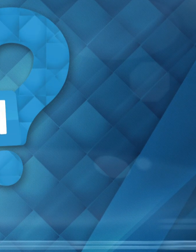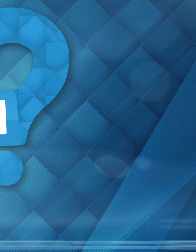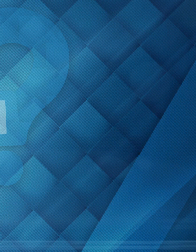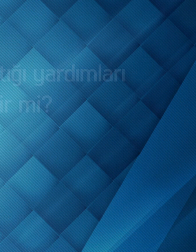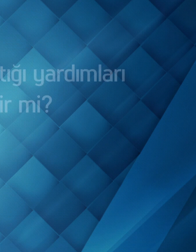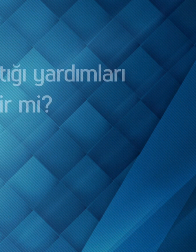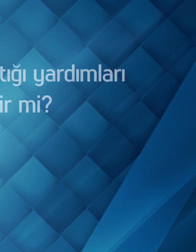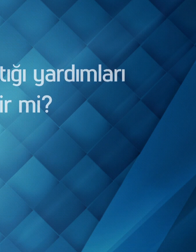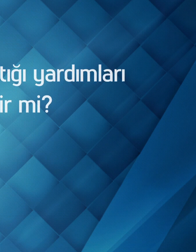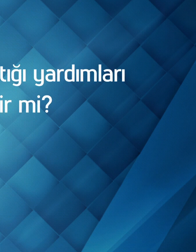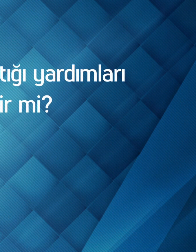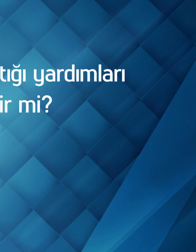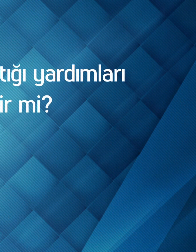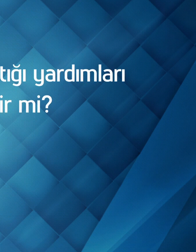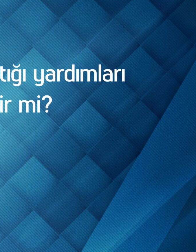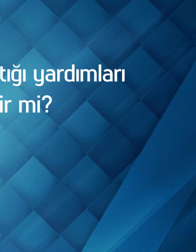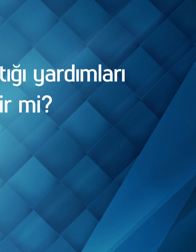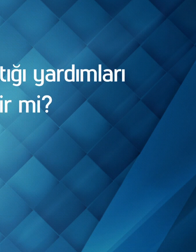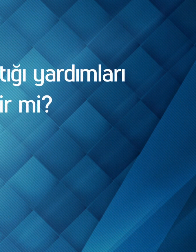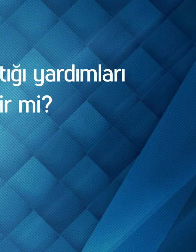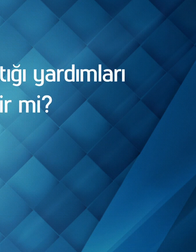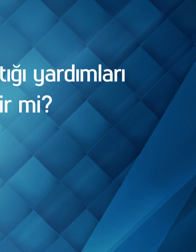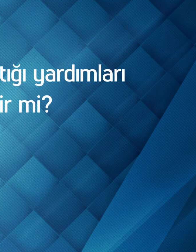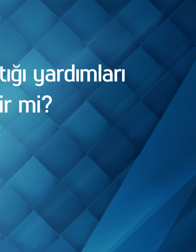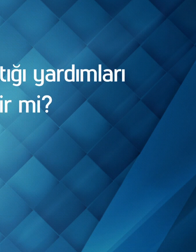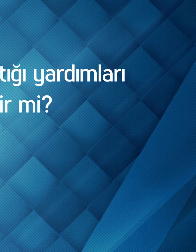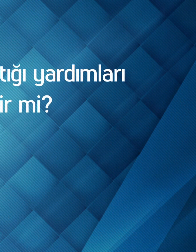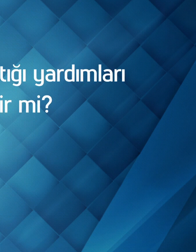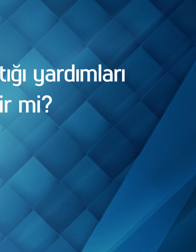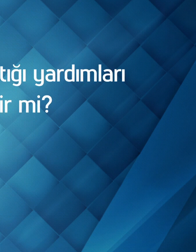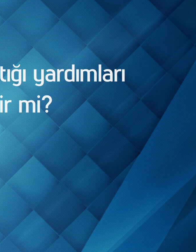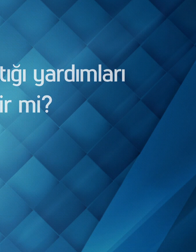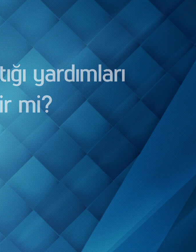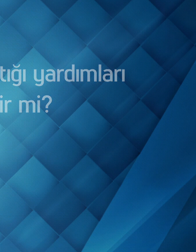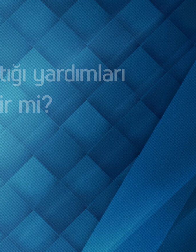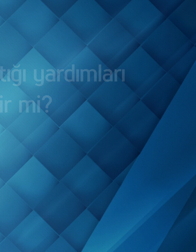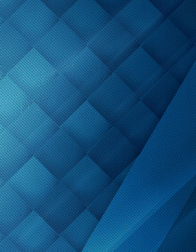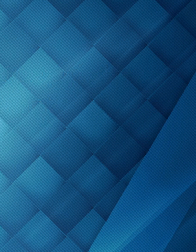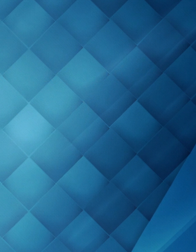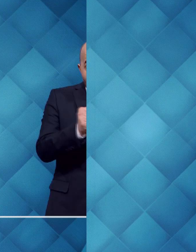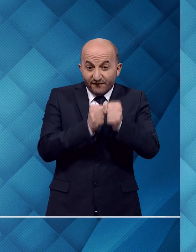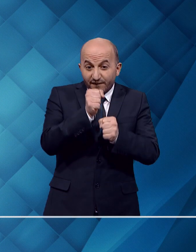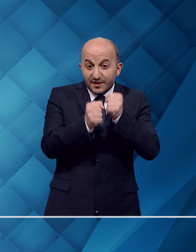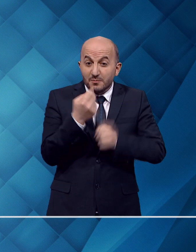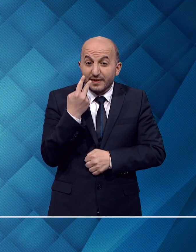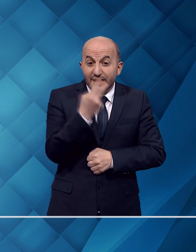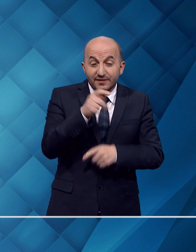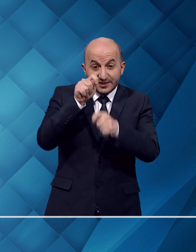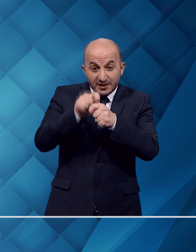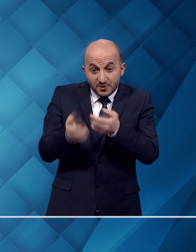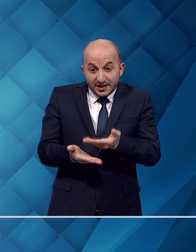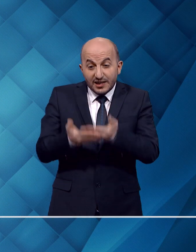Bir firma çalışanlarına dağıttığı yardımları zekat yerine sayabilir mi? Firma tarafından